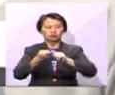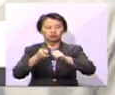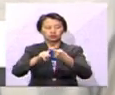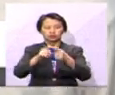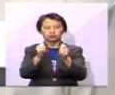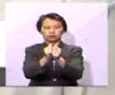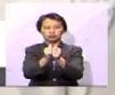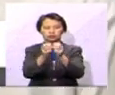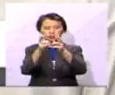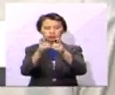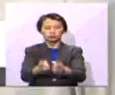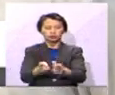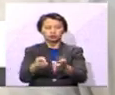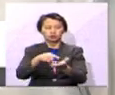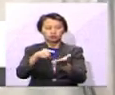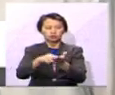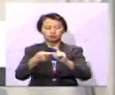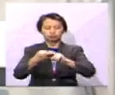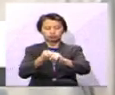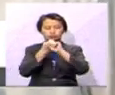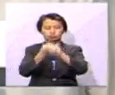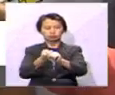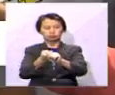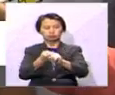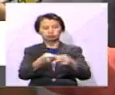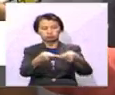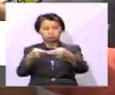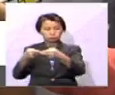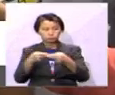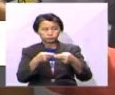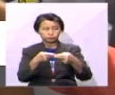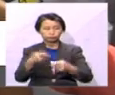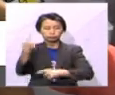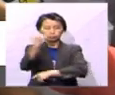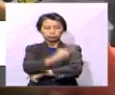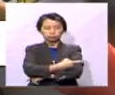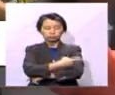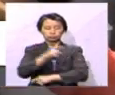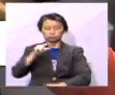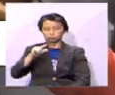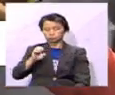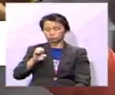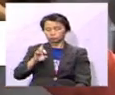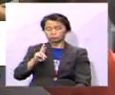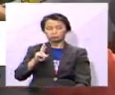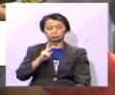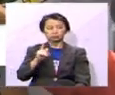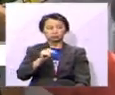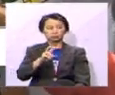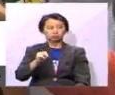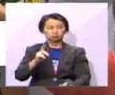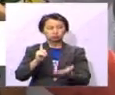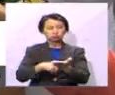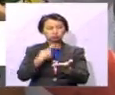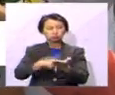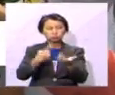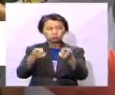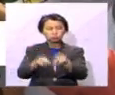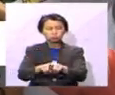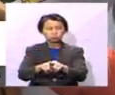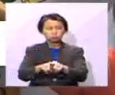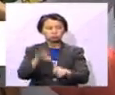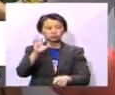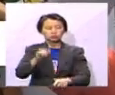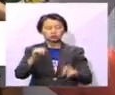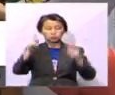rakyat. Ini lagi mengeratkan lagi lah, silaturahim. Hari Gerakan Belia ni, kita berkumpul ni jangan-jangan sekali berlaku. Macam yang yang